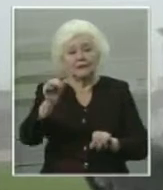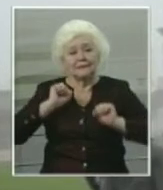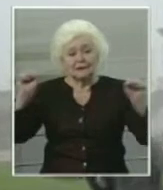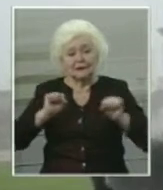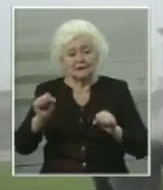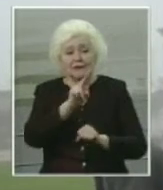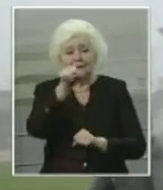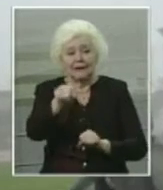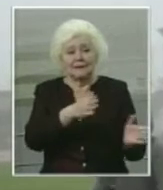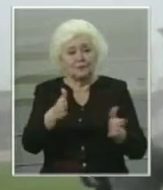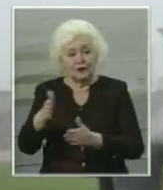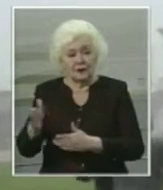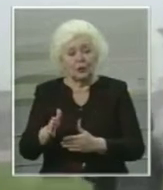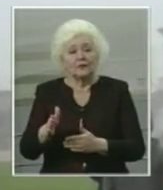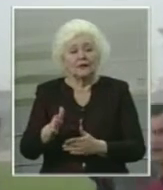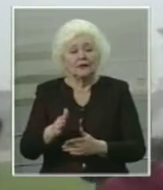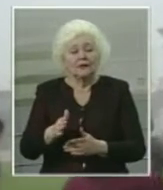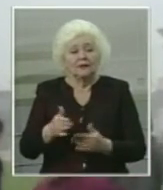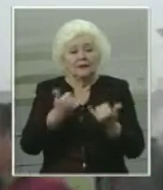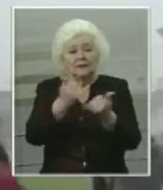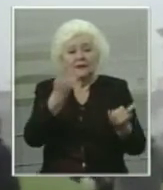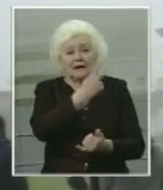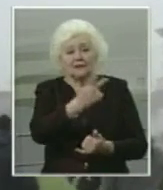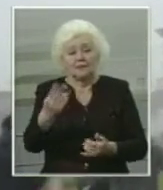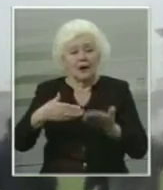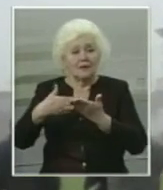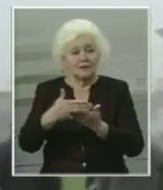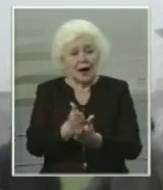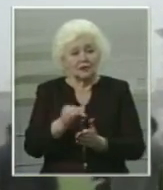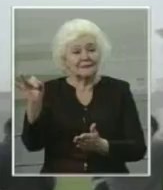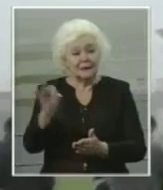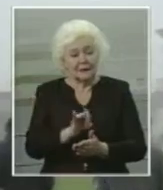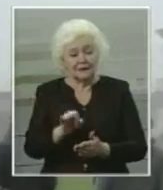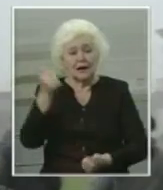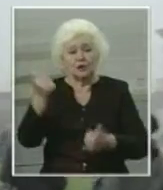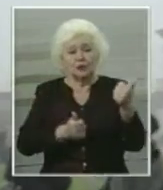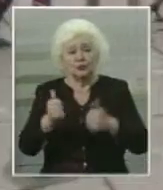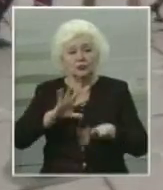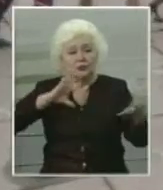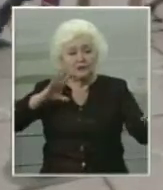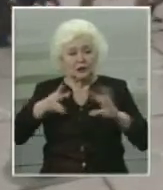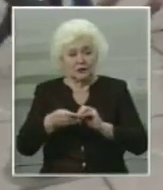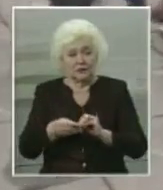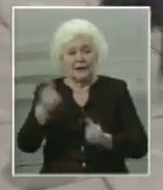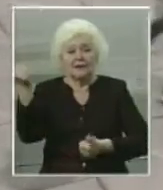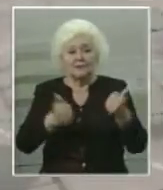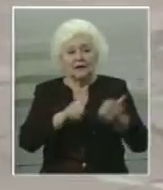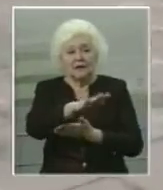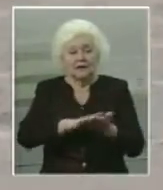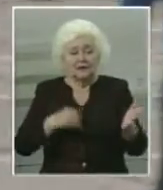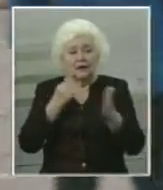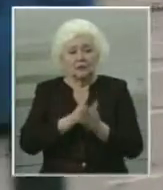спортсменів, для їх підготовки і для демонстрування якісних і конкурентних результатів. Змагання тривали